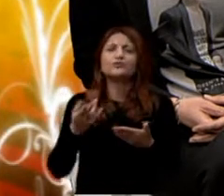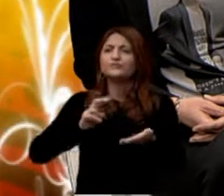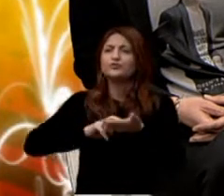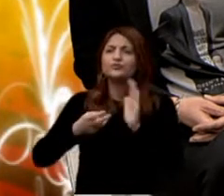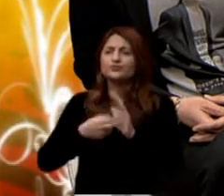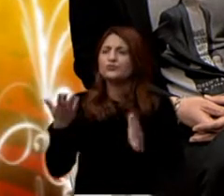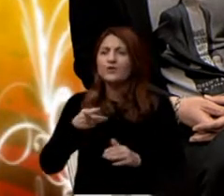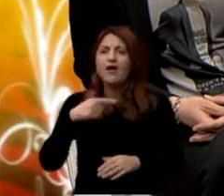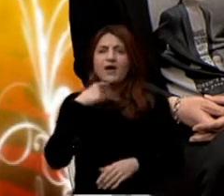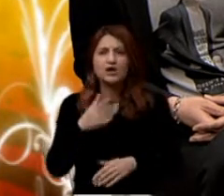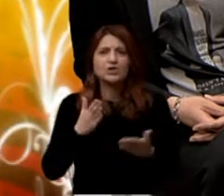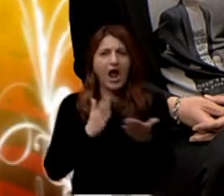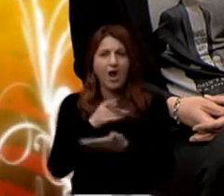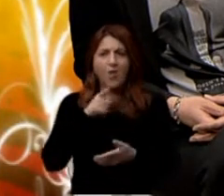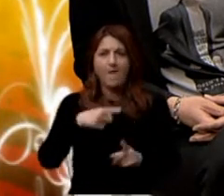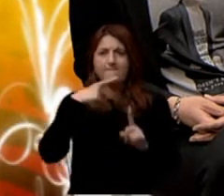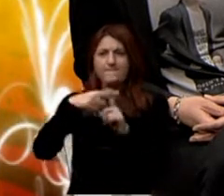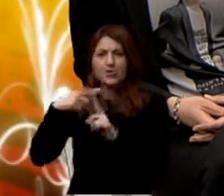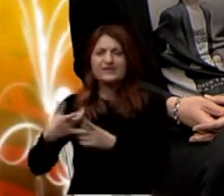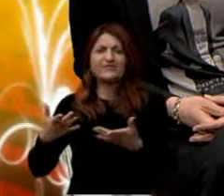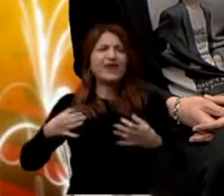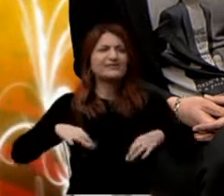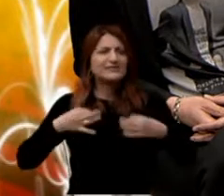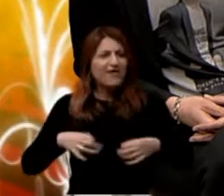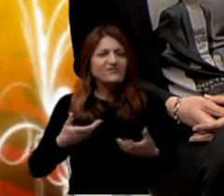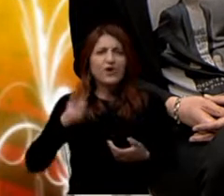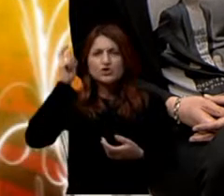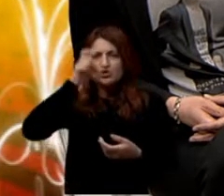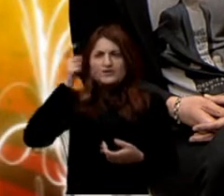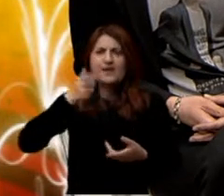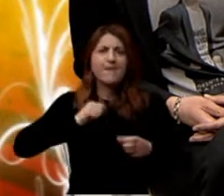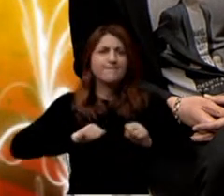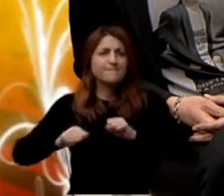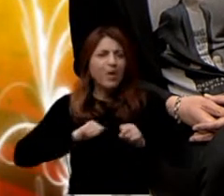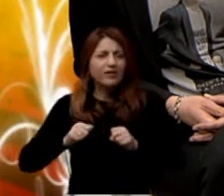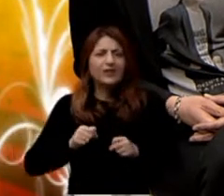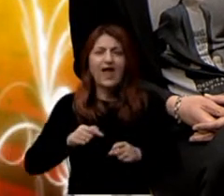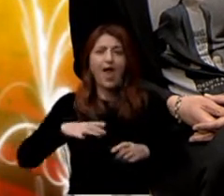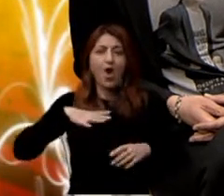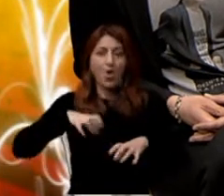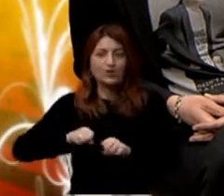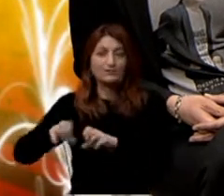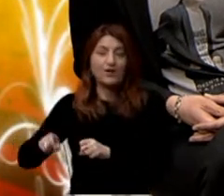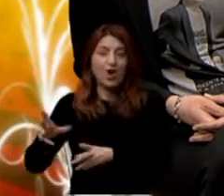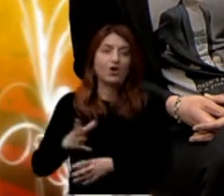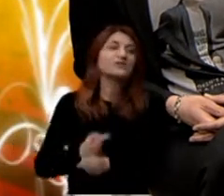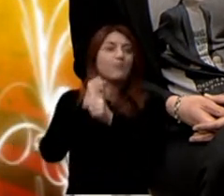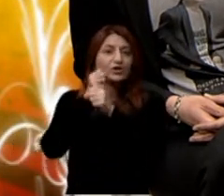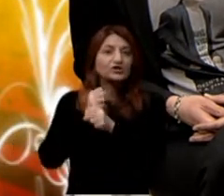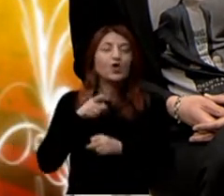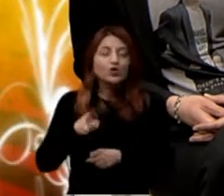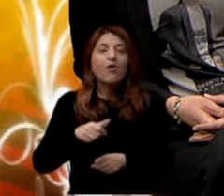to pozitivna politika zdravstvena ili socijalne skrbi i gospodarstva podržava, onda je to razvoj